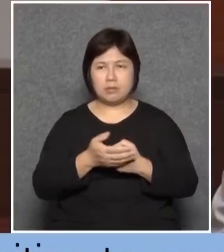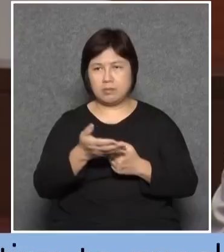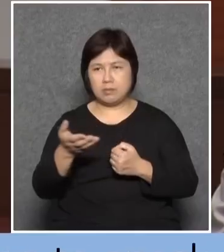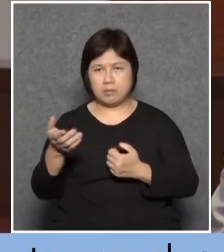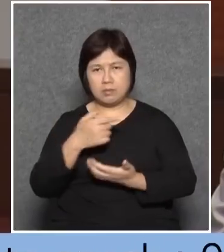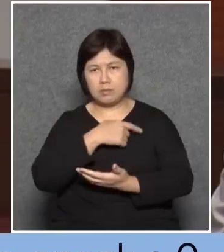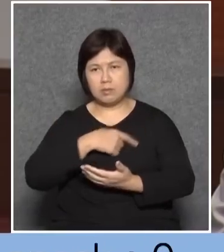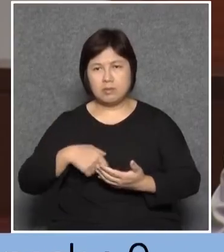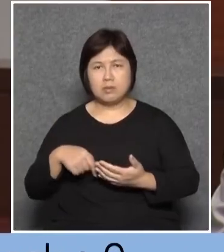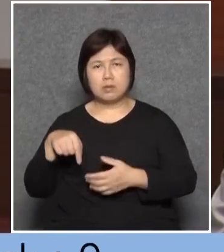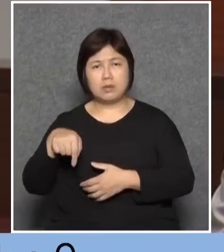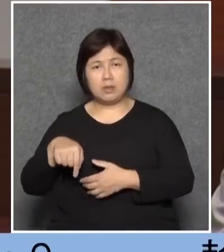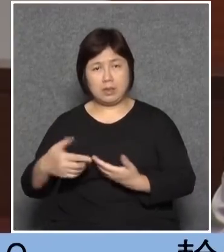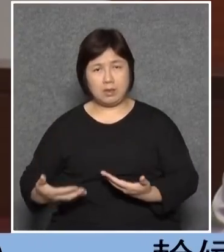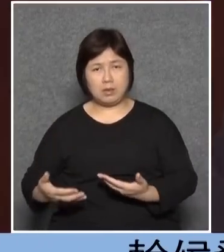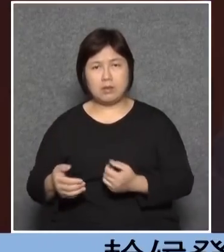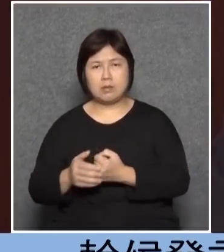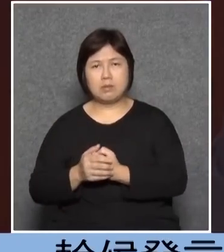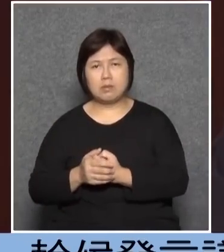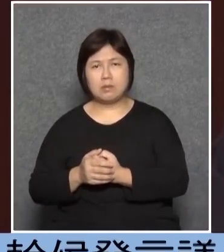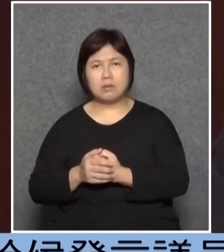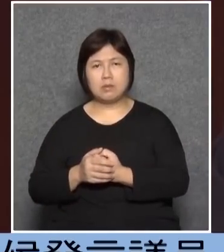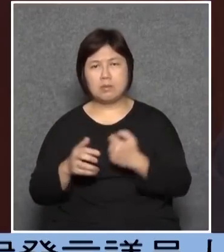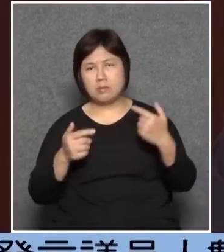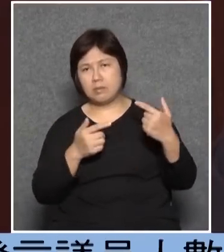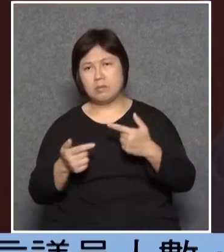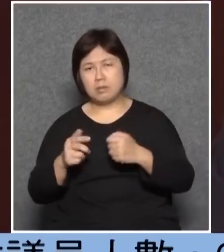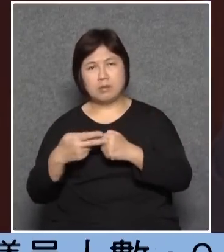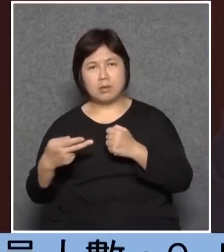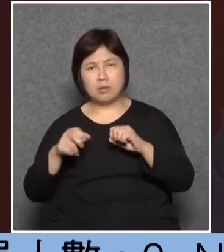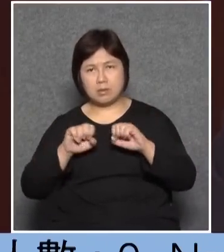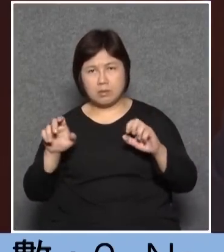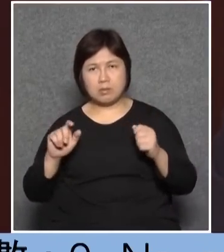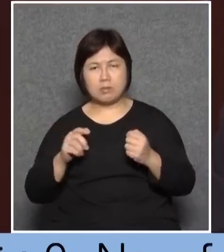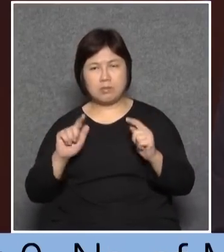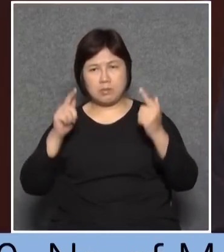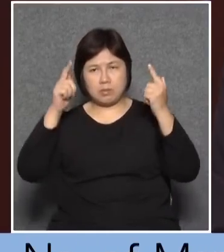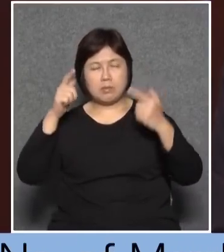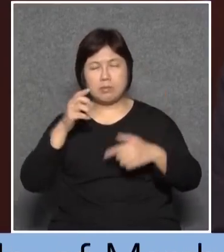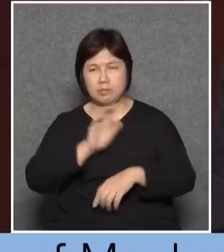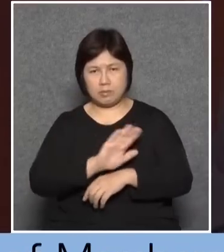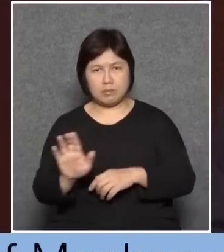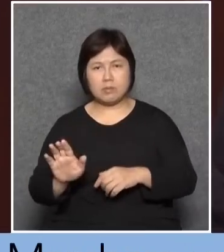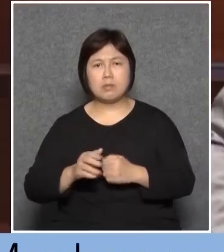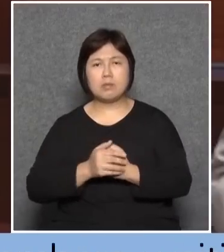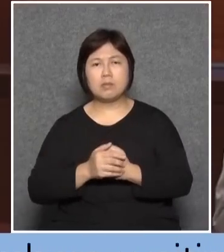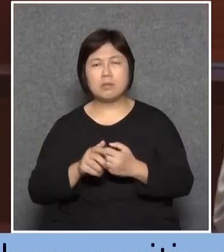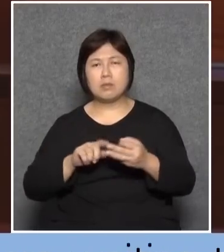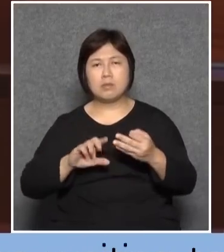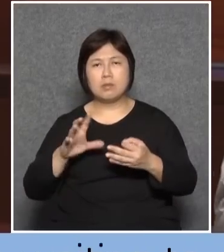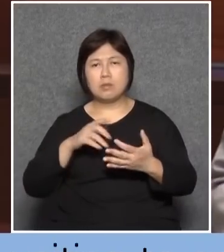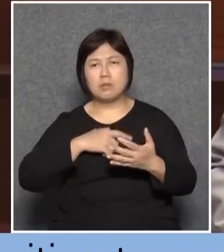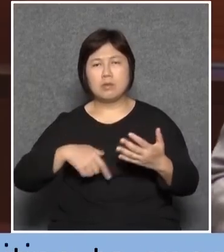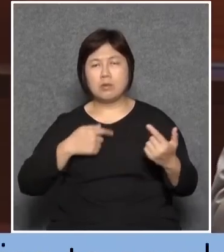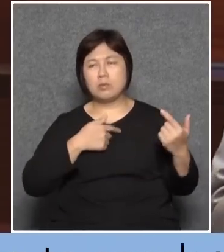要在這個階段裏面是延續二讀辯論裏面的內容。黃毓民議員， 我沒有